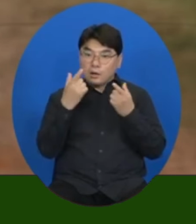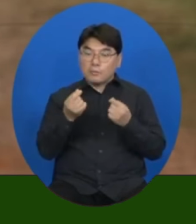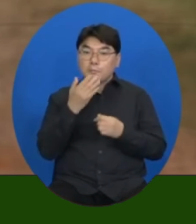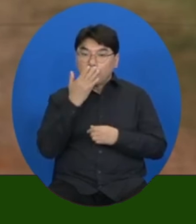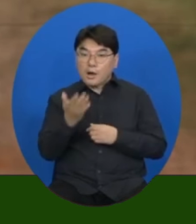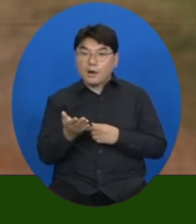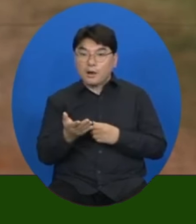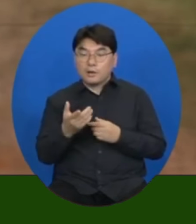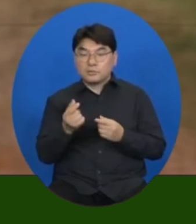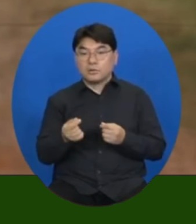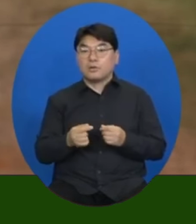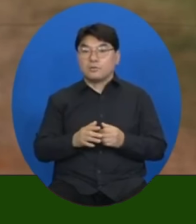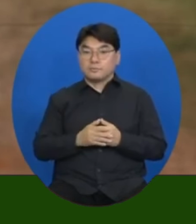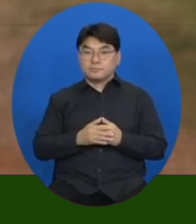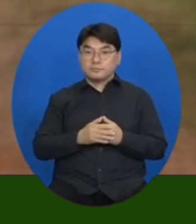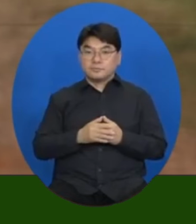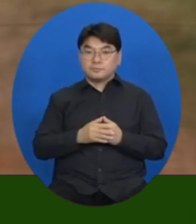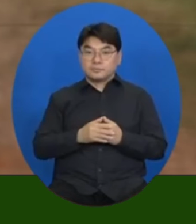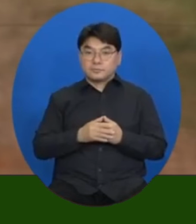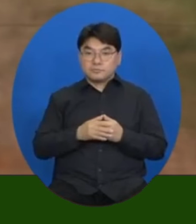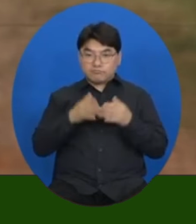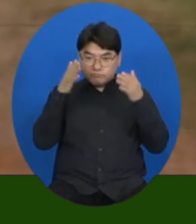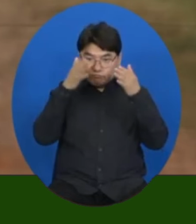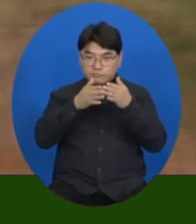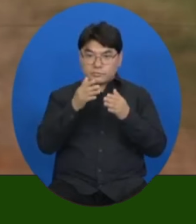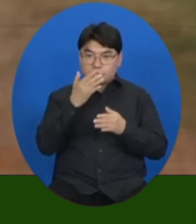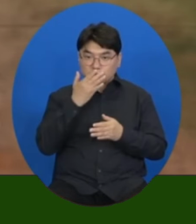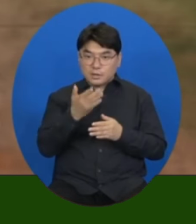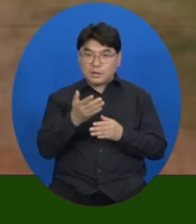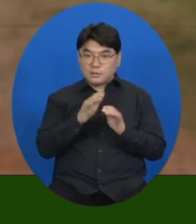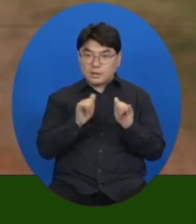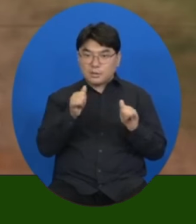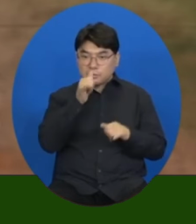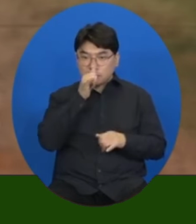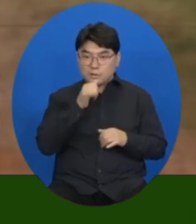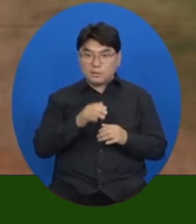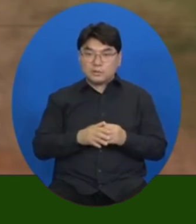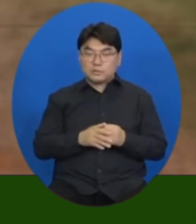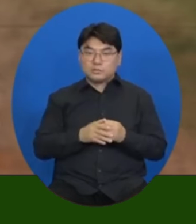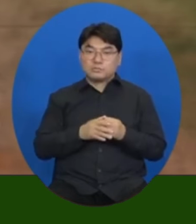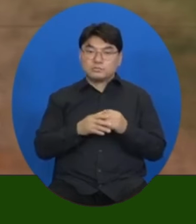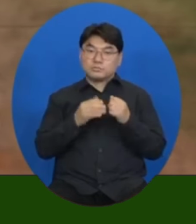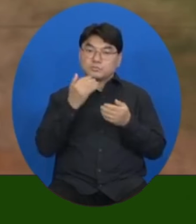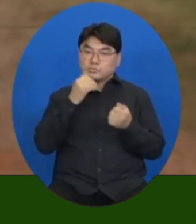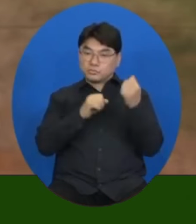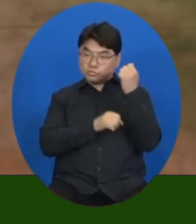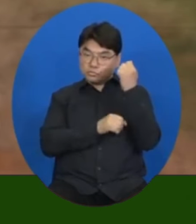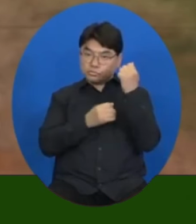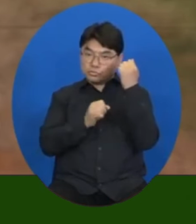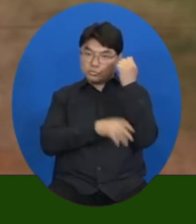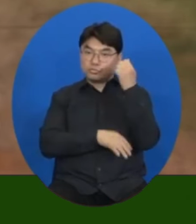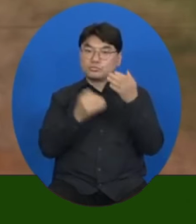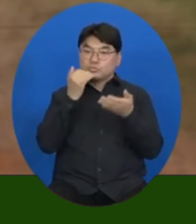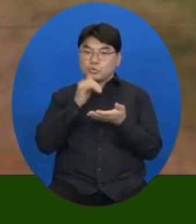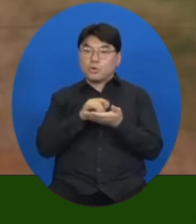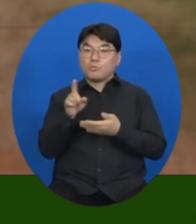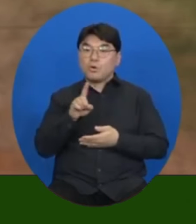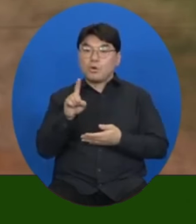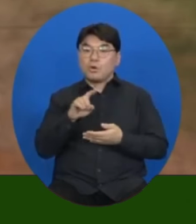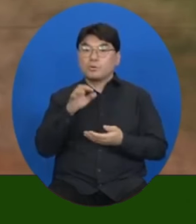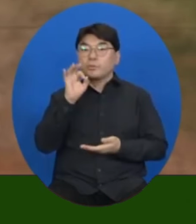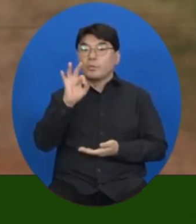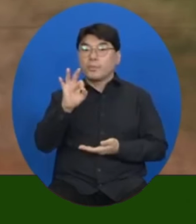올인한 사람이 있어 주돌이 돈입니다 여지없이 무너집니다